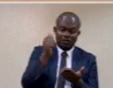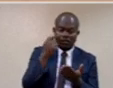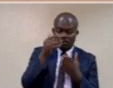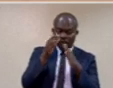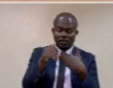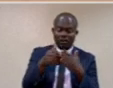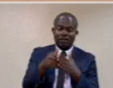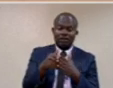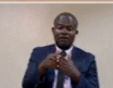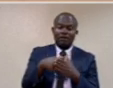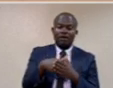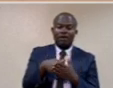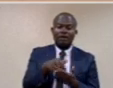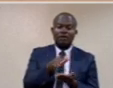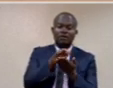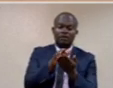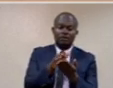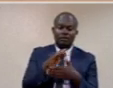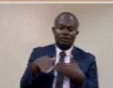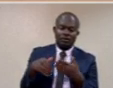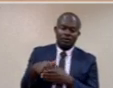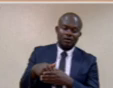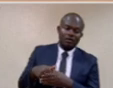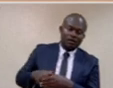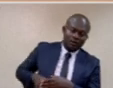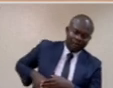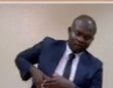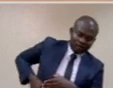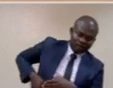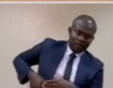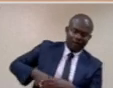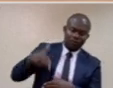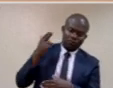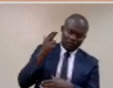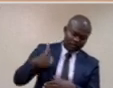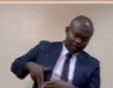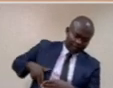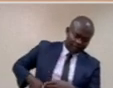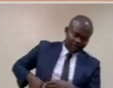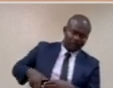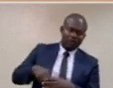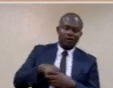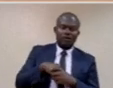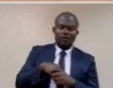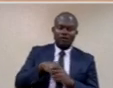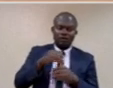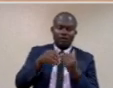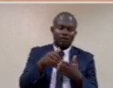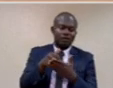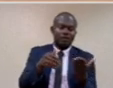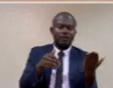agiye gusoma misa akambara piso ku akayishyira mu yabaga ifite yambaye ipataro akayishyira ku